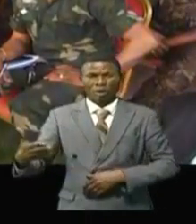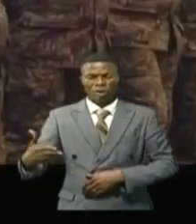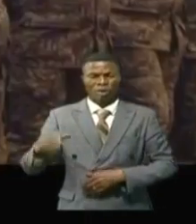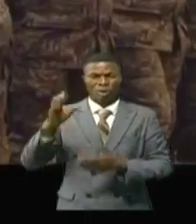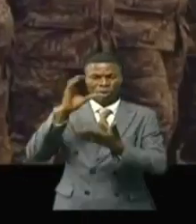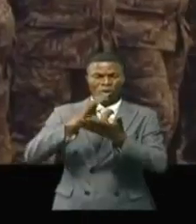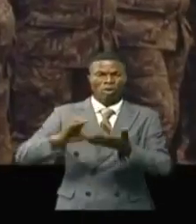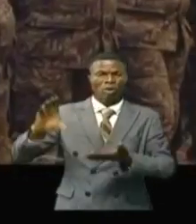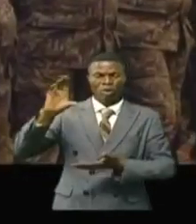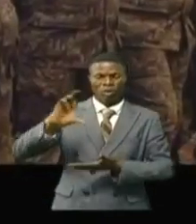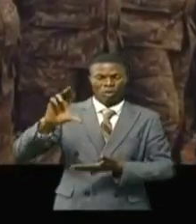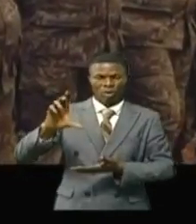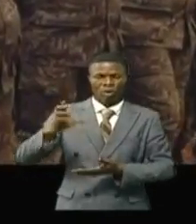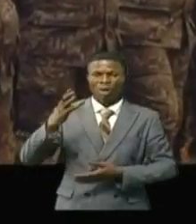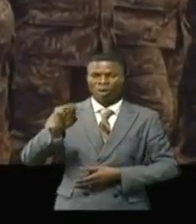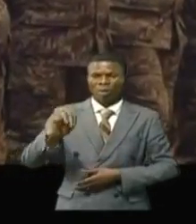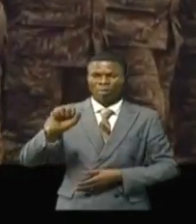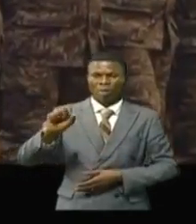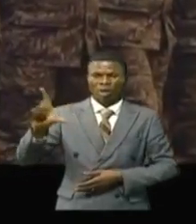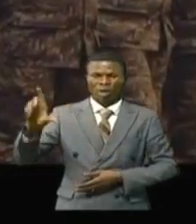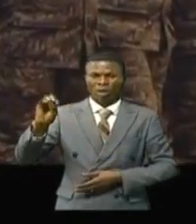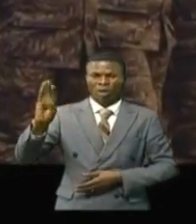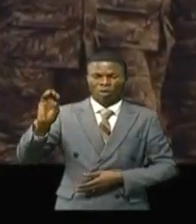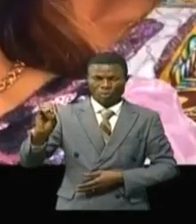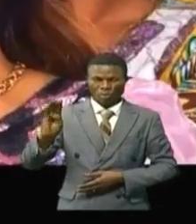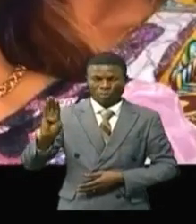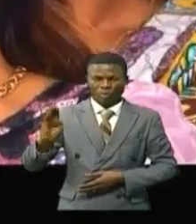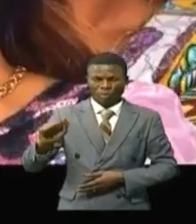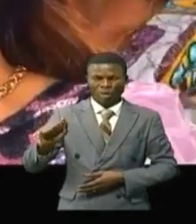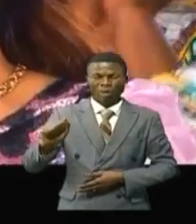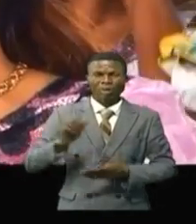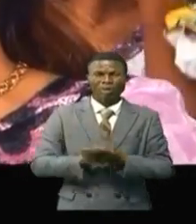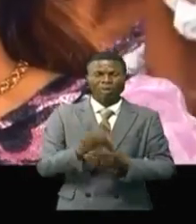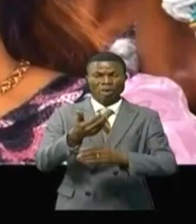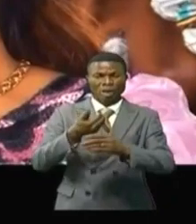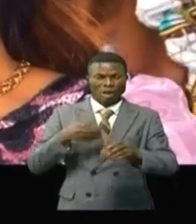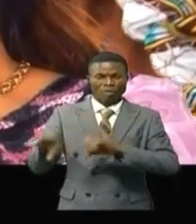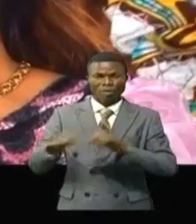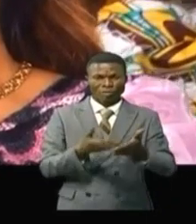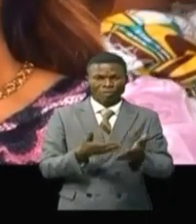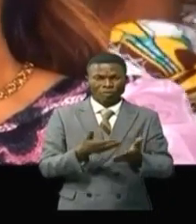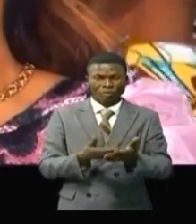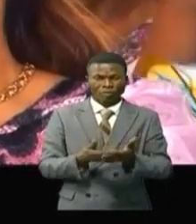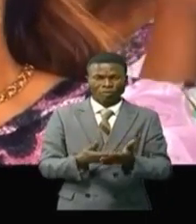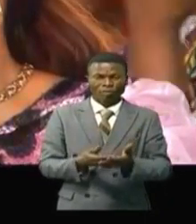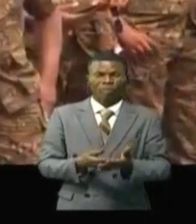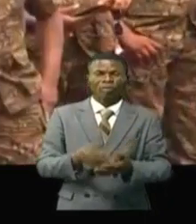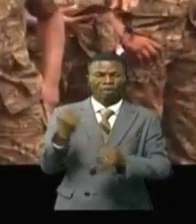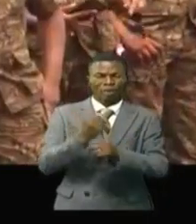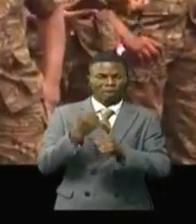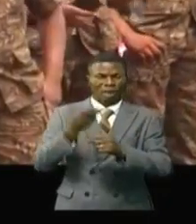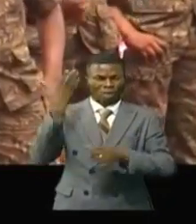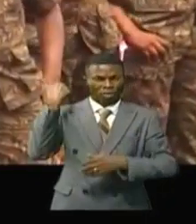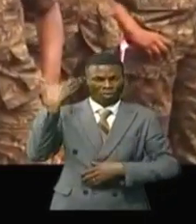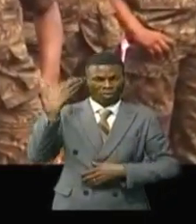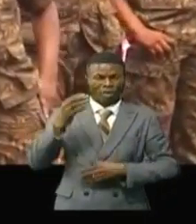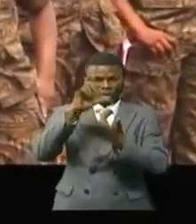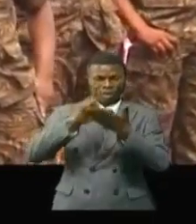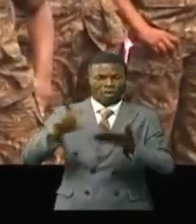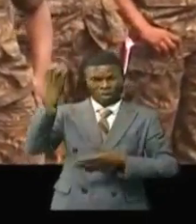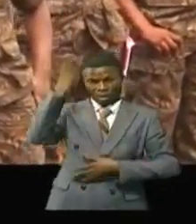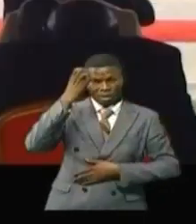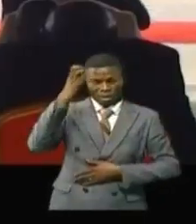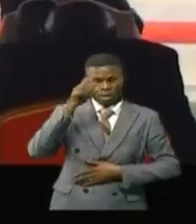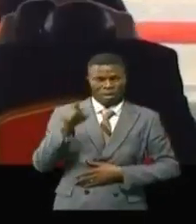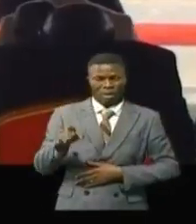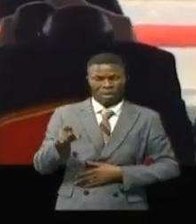colonel Maloba, chef d'état-major de la GR. Peu avant cette cérémonie et lors de sa dernière parade, le lieutenant-général Christian